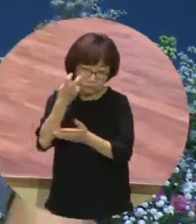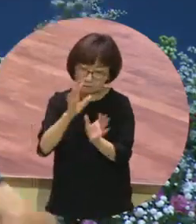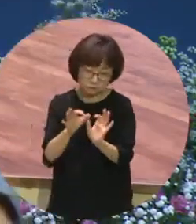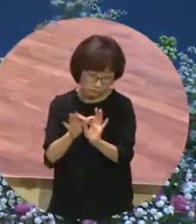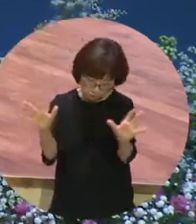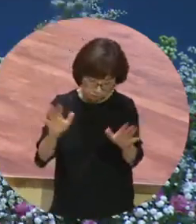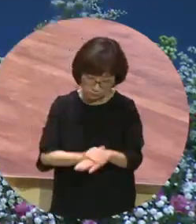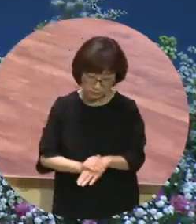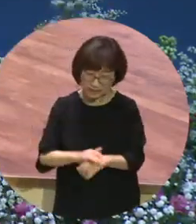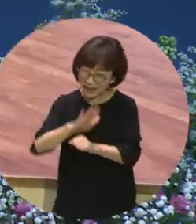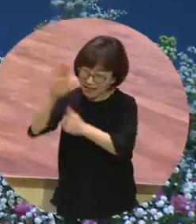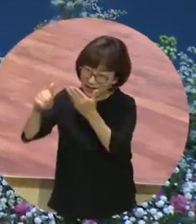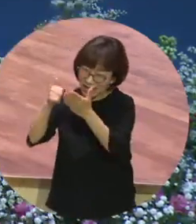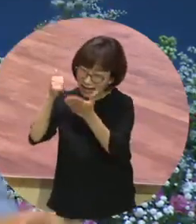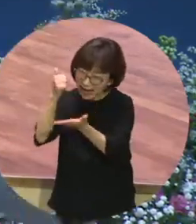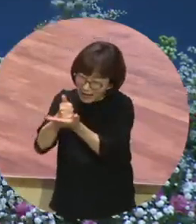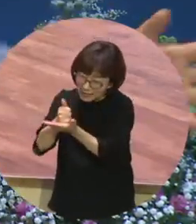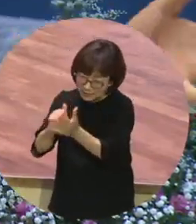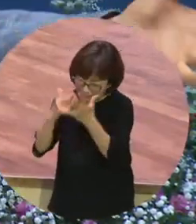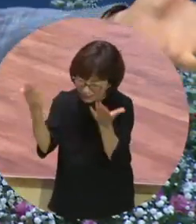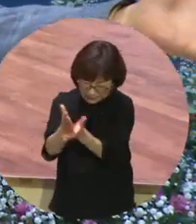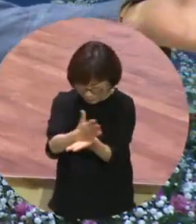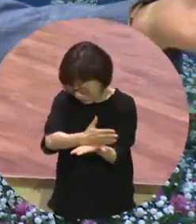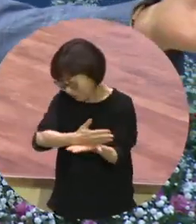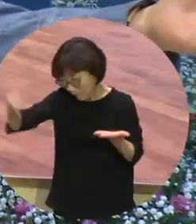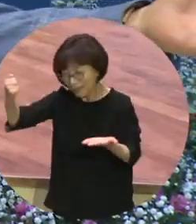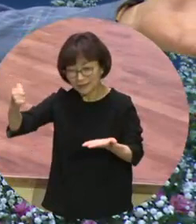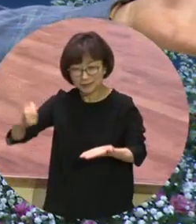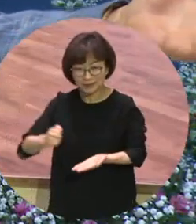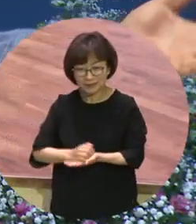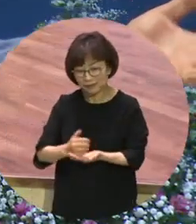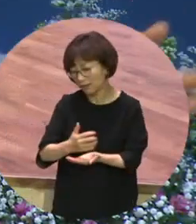하나님이 다 빼앗아버려. 농사라는 거는요,